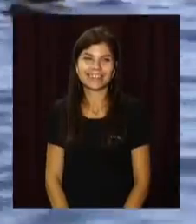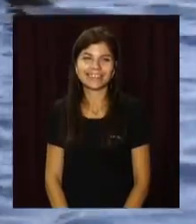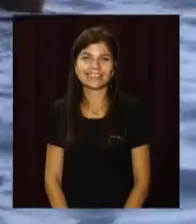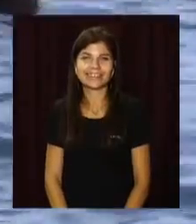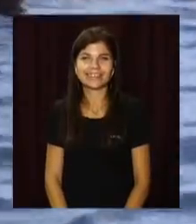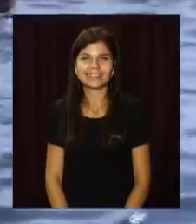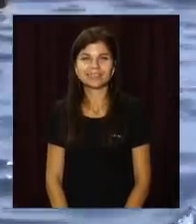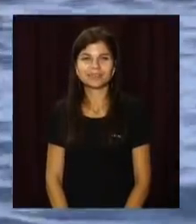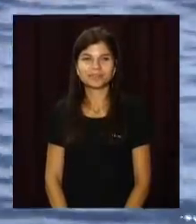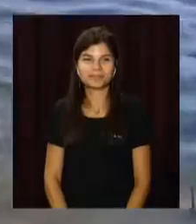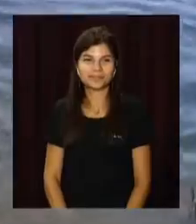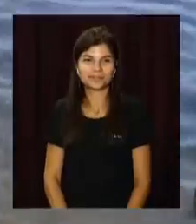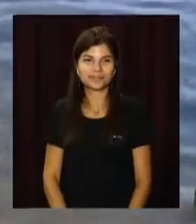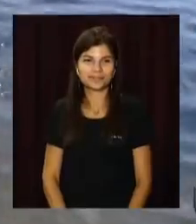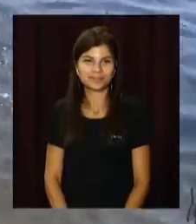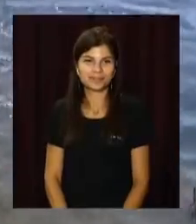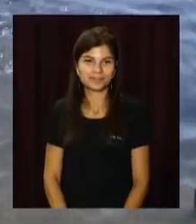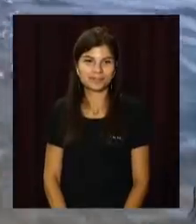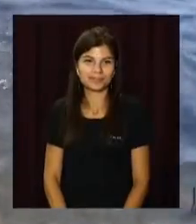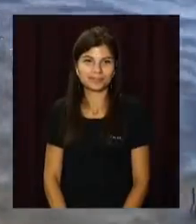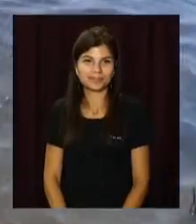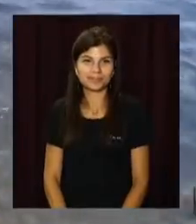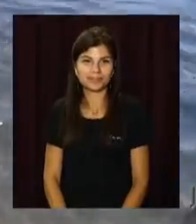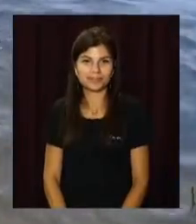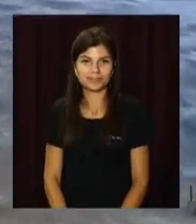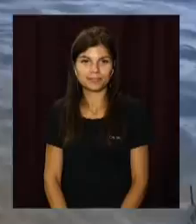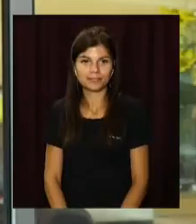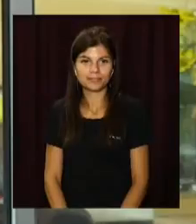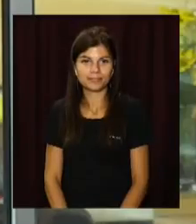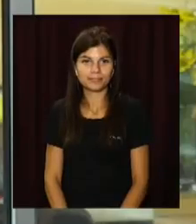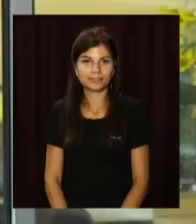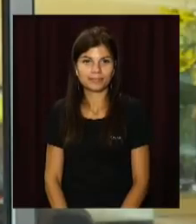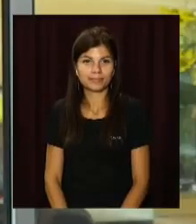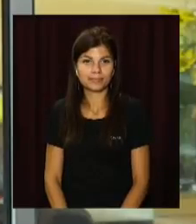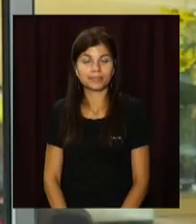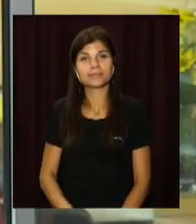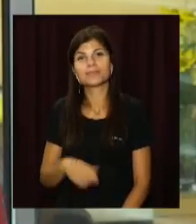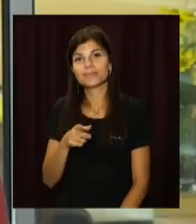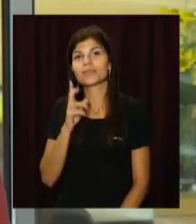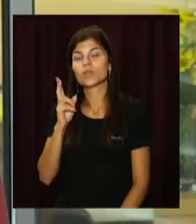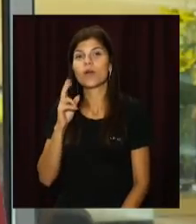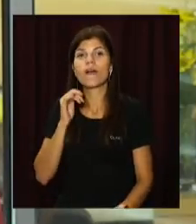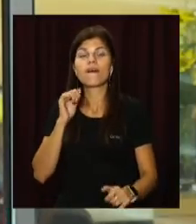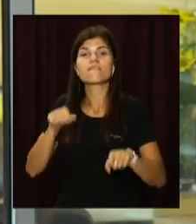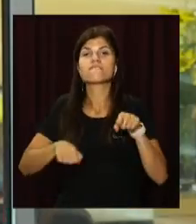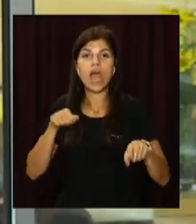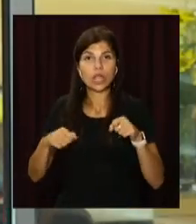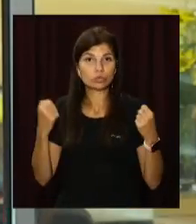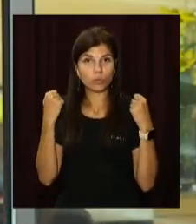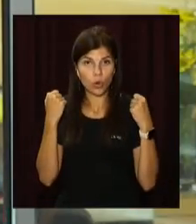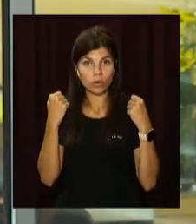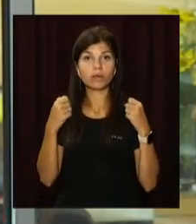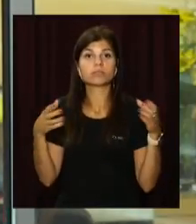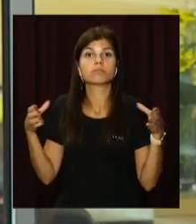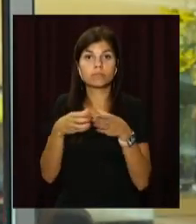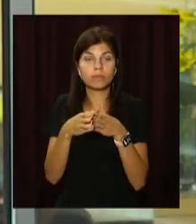В'ячеслав Куліш, Роман Івашинов, Open News, телеканал «Відкритий». Прихильники велоспорту Кам'янського зібрались на